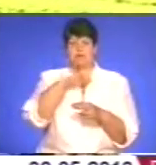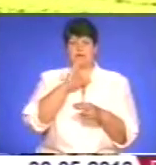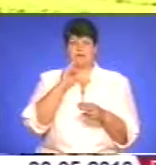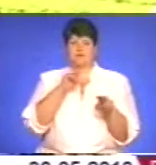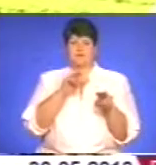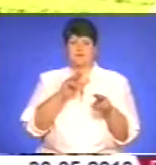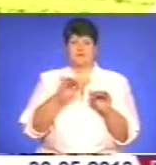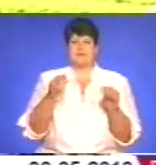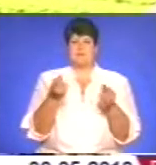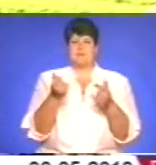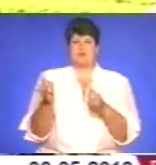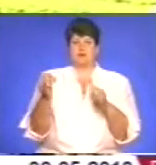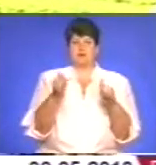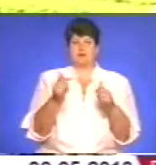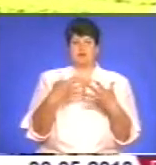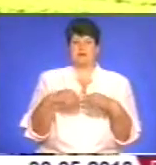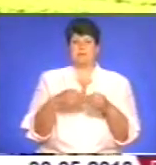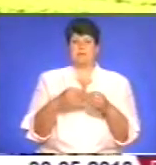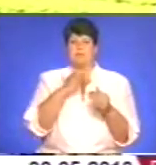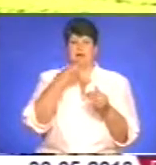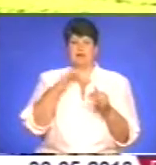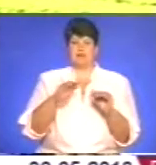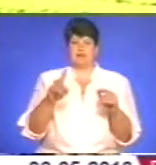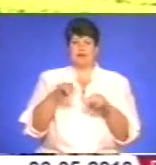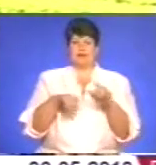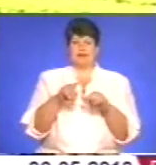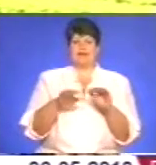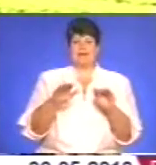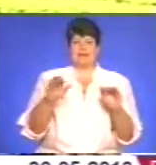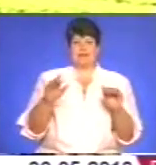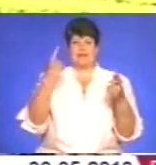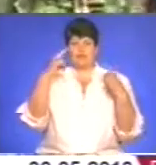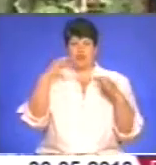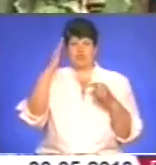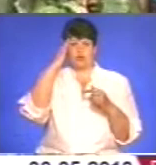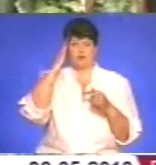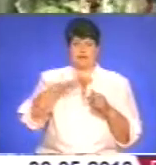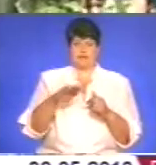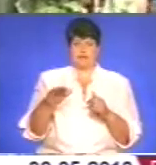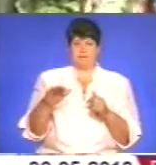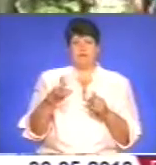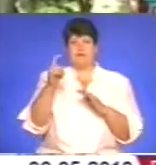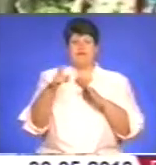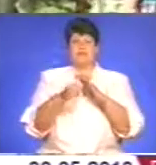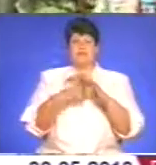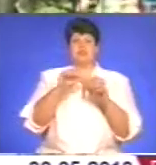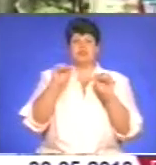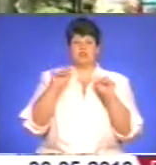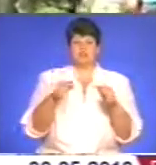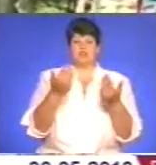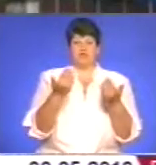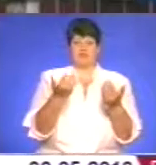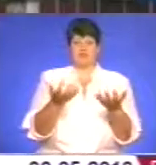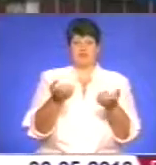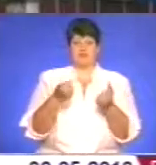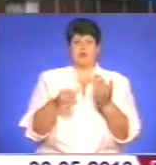з малозабезпечених багатодітних родин і дітей, які належать до категорії творчих талановитих. Дізнатися, чи можете ви отримати допомогу,